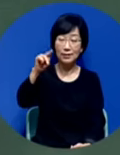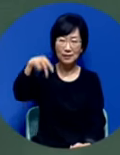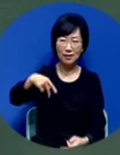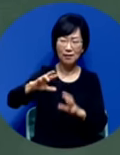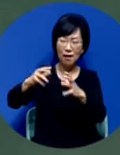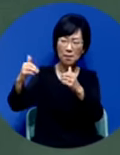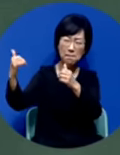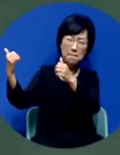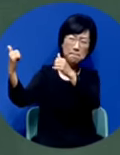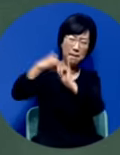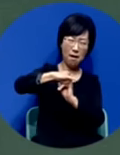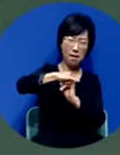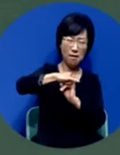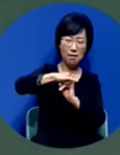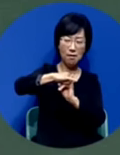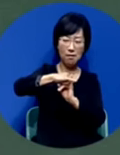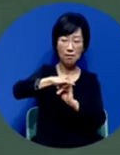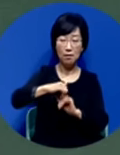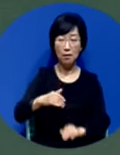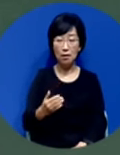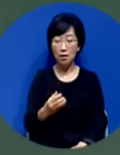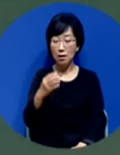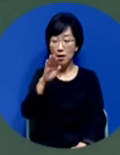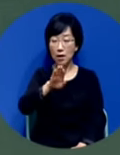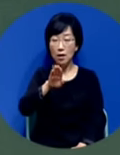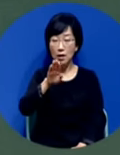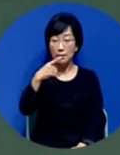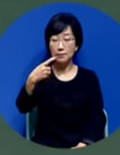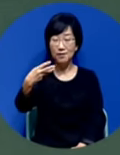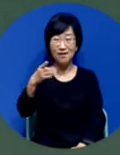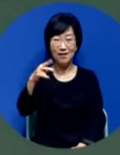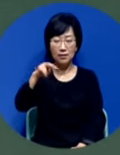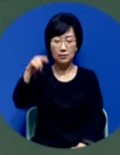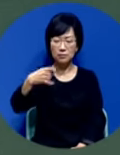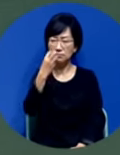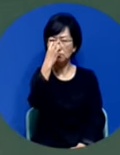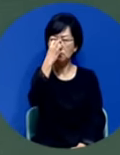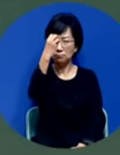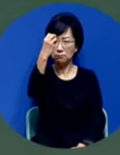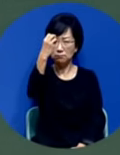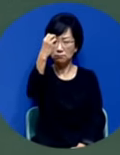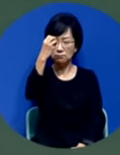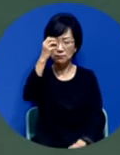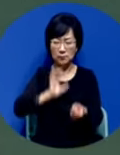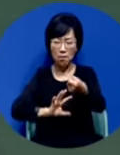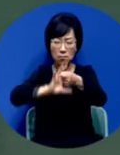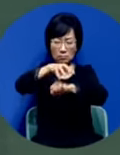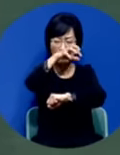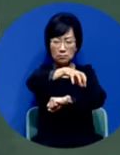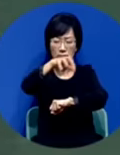那兴起了14个领袖，但是却没能够胜过非利士。 교만해진 블레셋은 다곤 신전을 온 세계 만들려고 해.